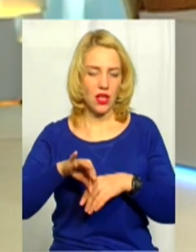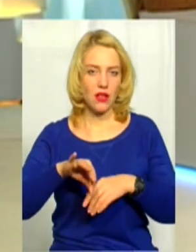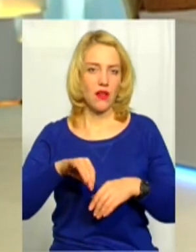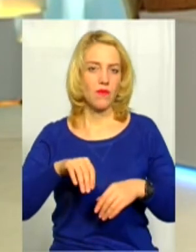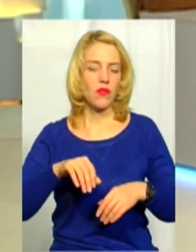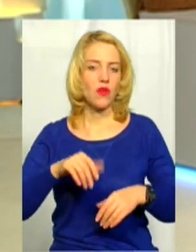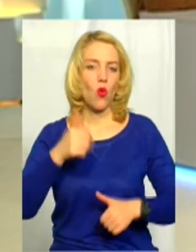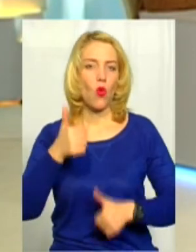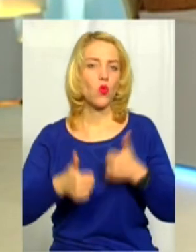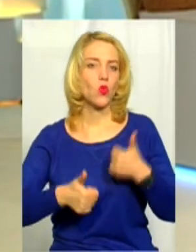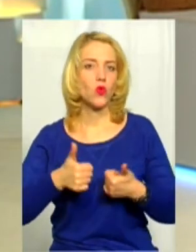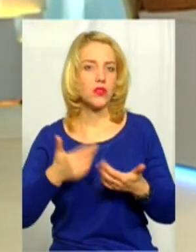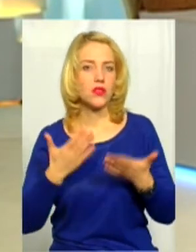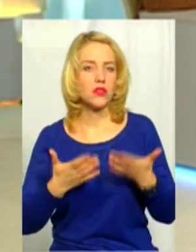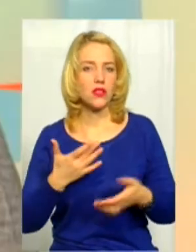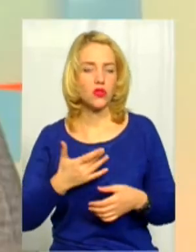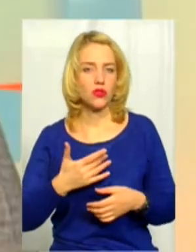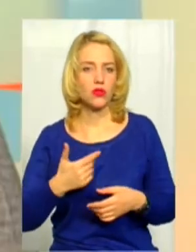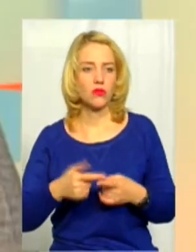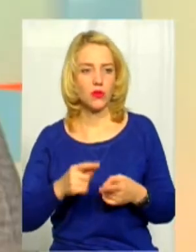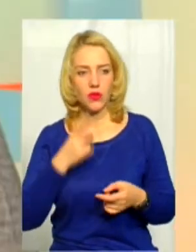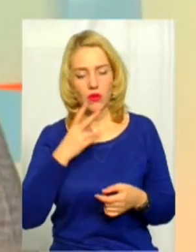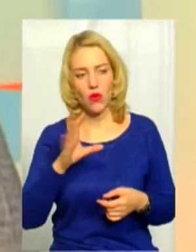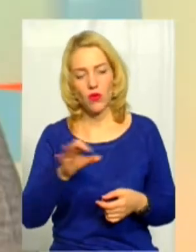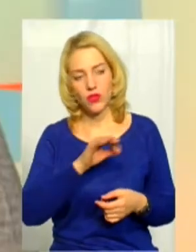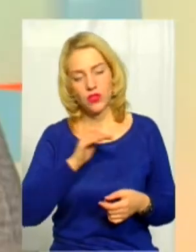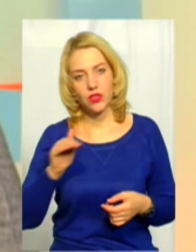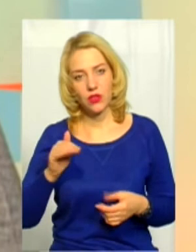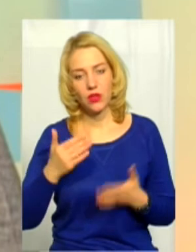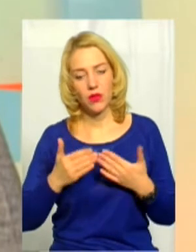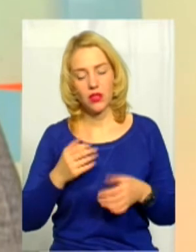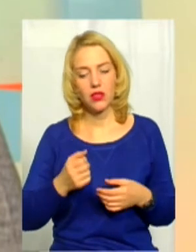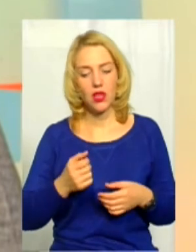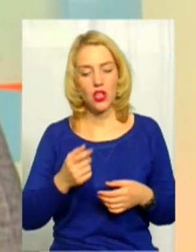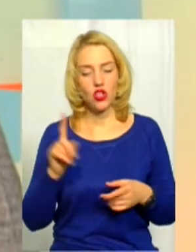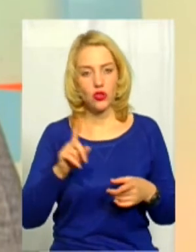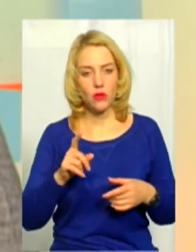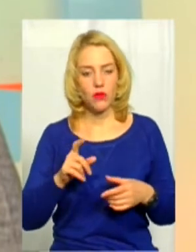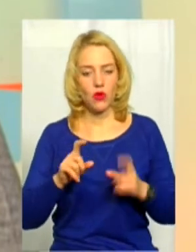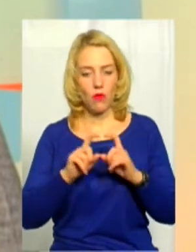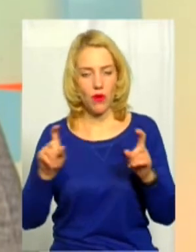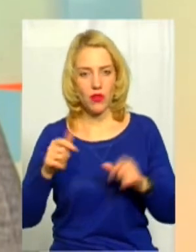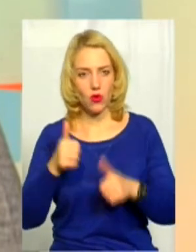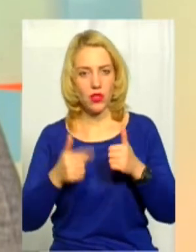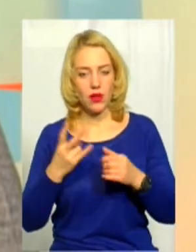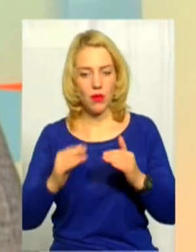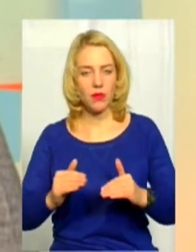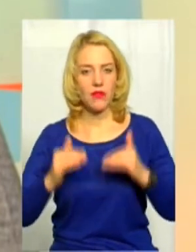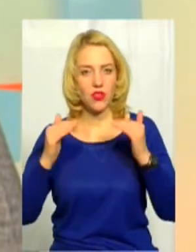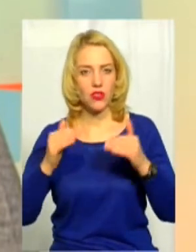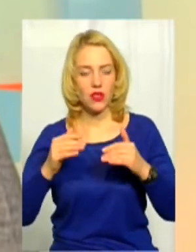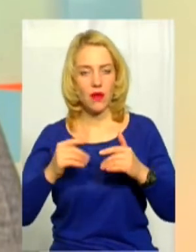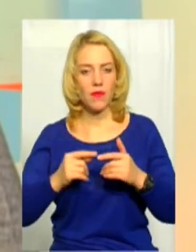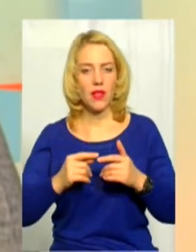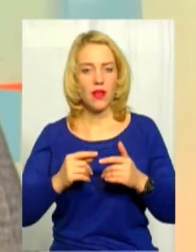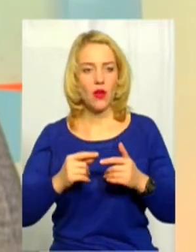про тарифікаційні якісь показники, от сьогодні ще озвучилося кілька цифр, щоб компанії конкурувати, в неї має підвищитись продуктивність праці. І